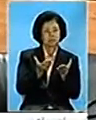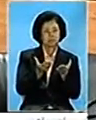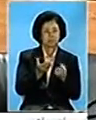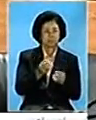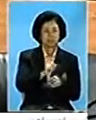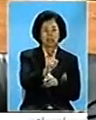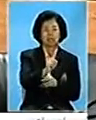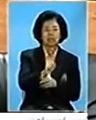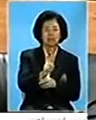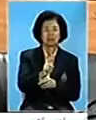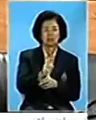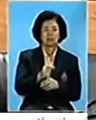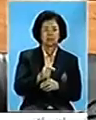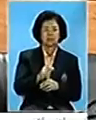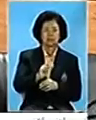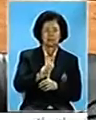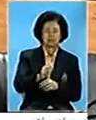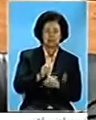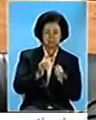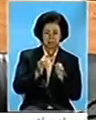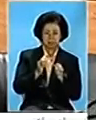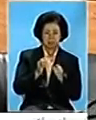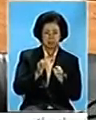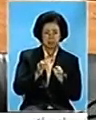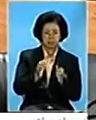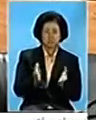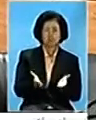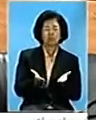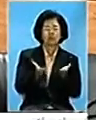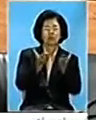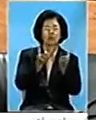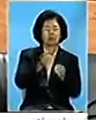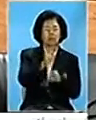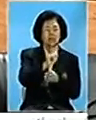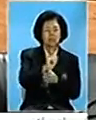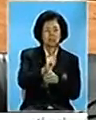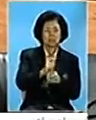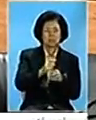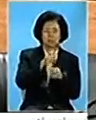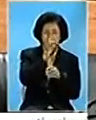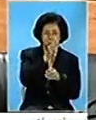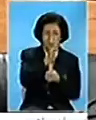สิ่งไหนที่ควรที่จะยกย่องสิ่งไหนที่ควรจะประณาม